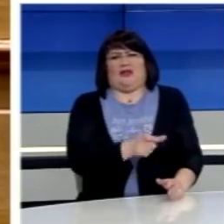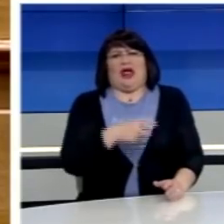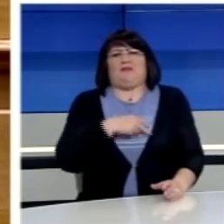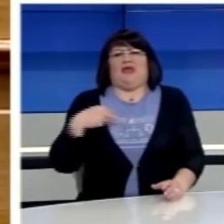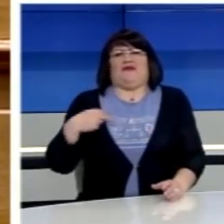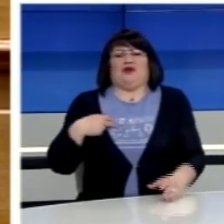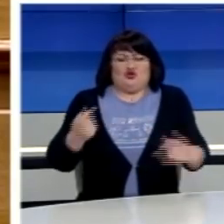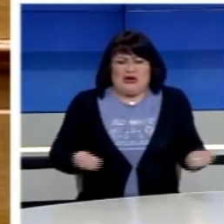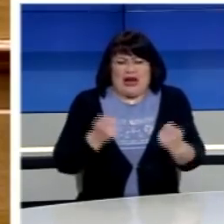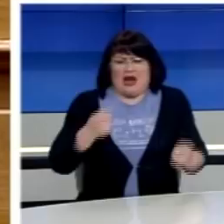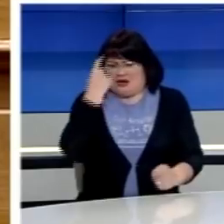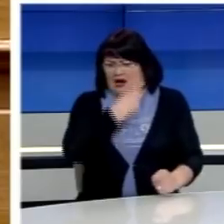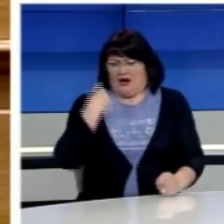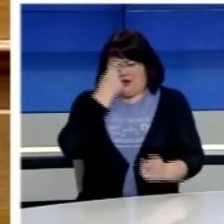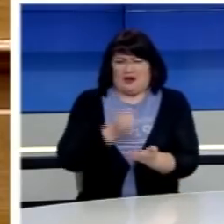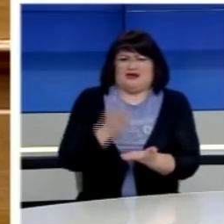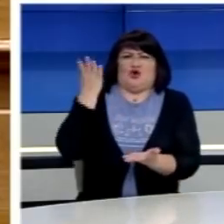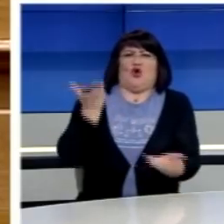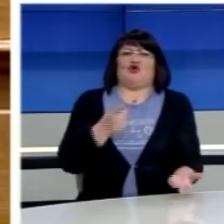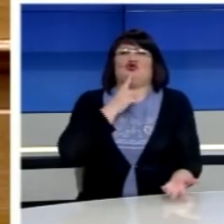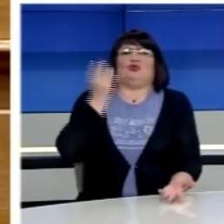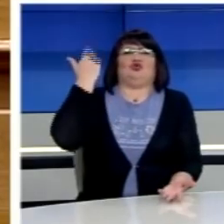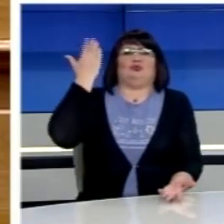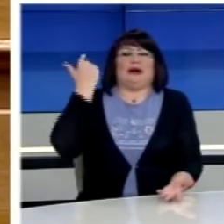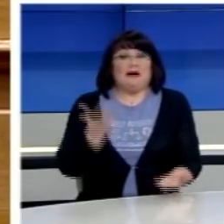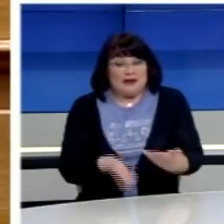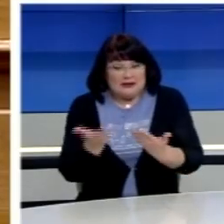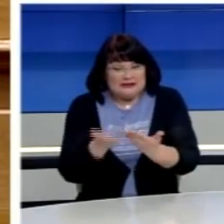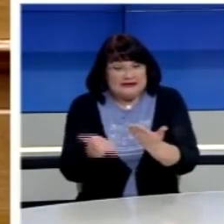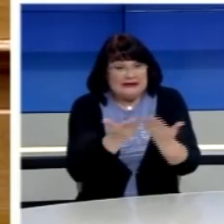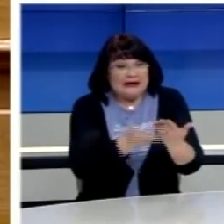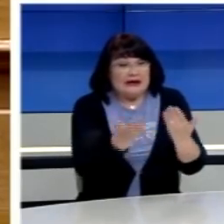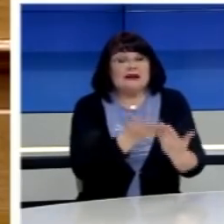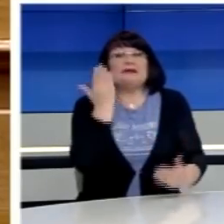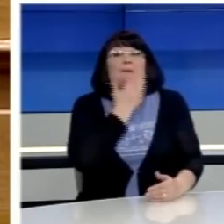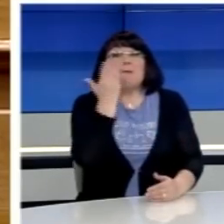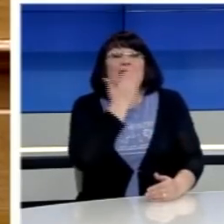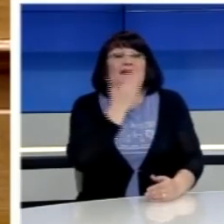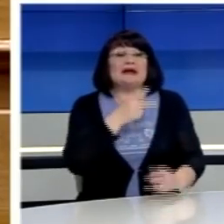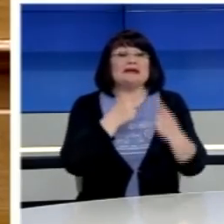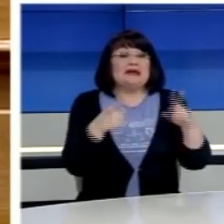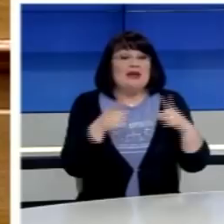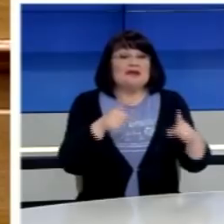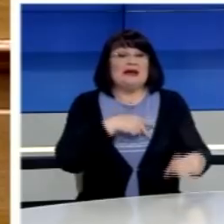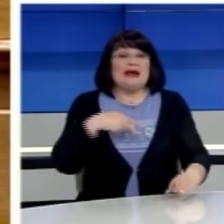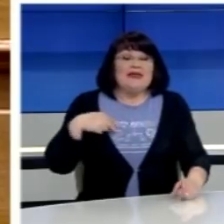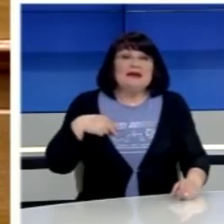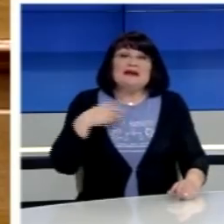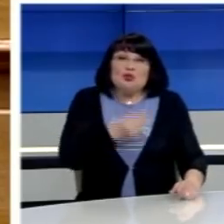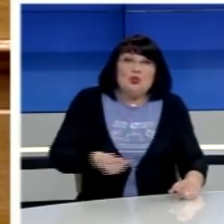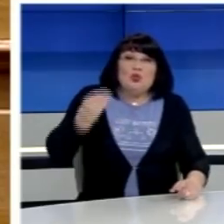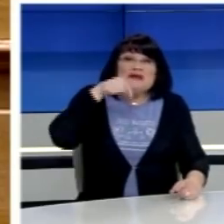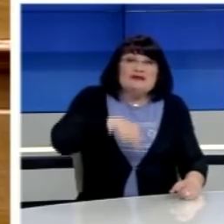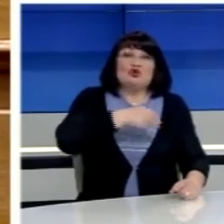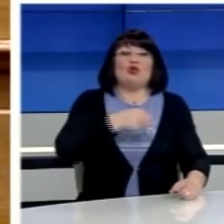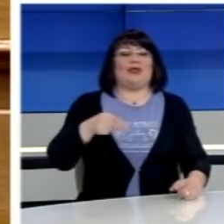άλλες εποχές. Και φροντίστε λοιπόν να στηρίξετε τους εκπαιδευτικούς και τους μαθητές παραπέρα σε αυτό.